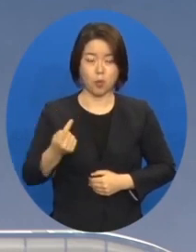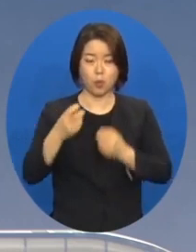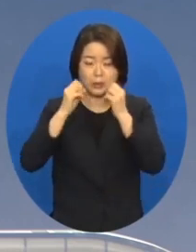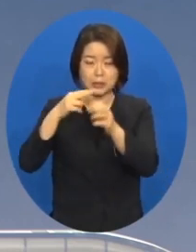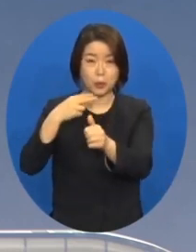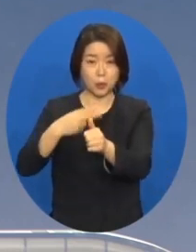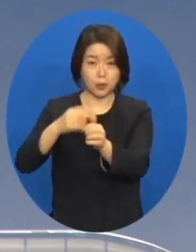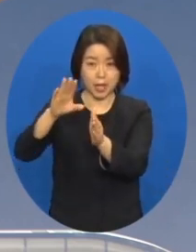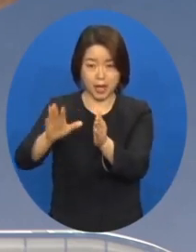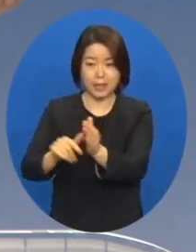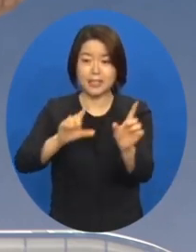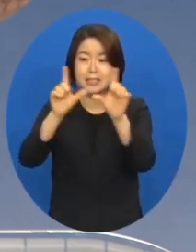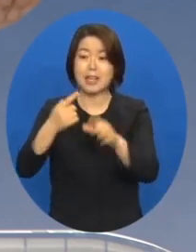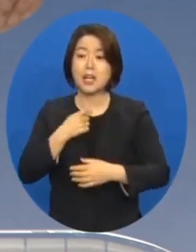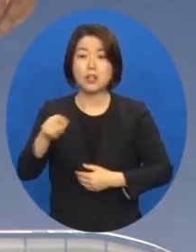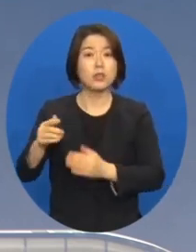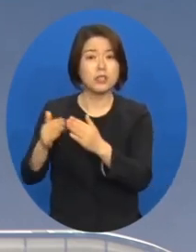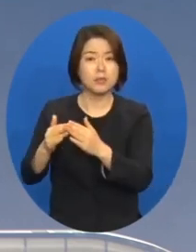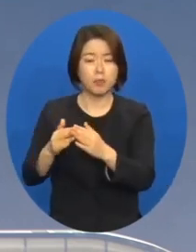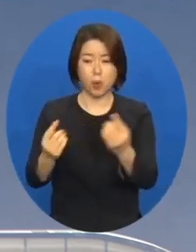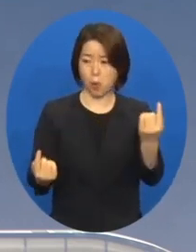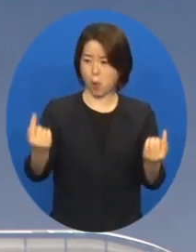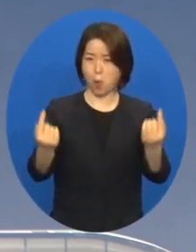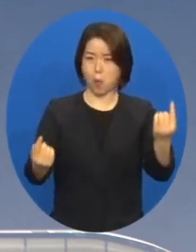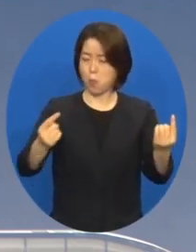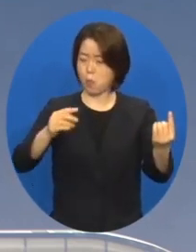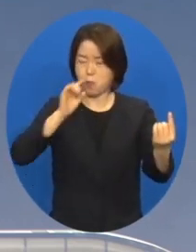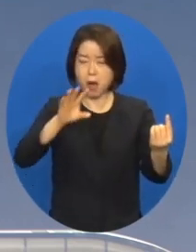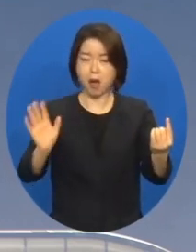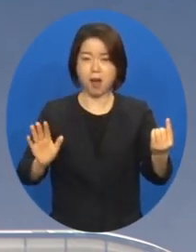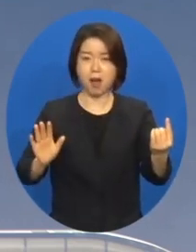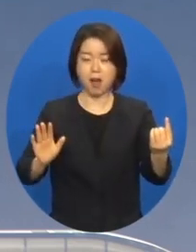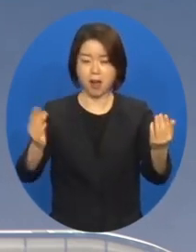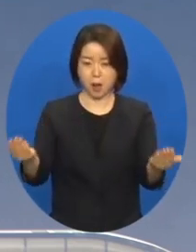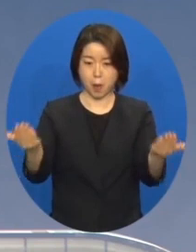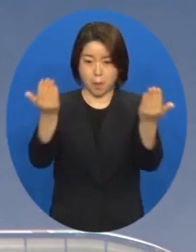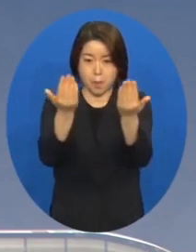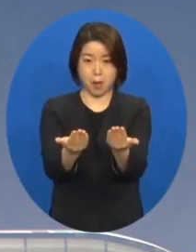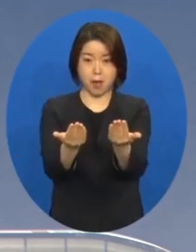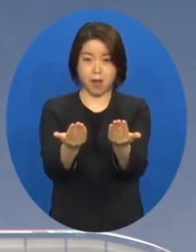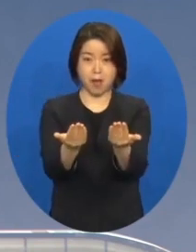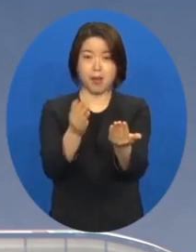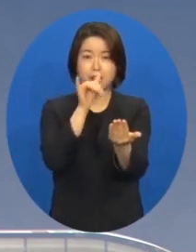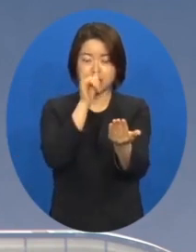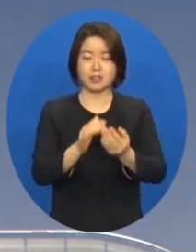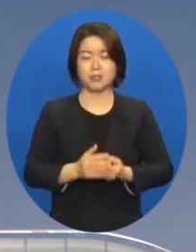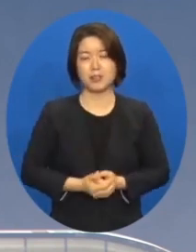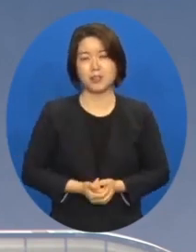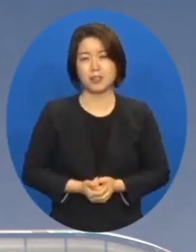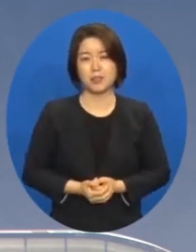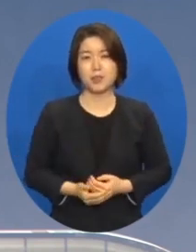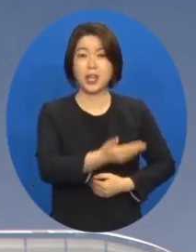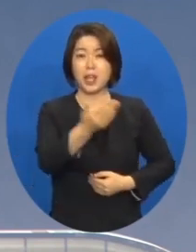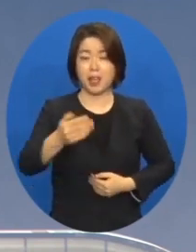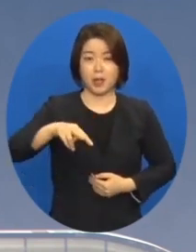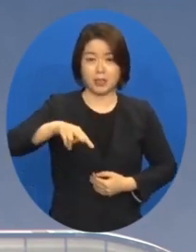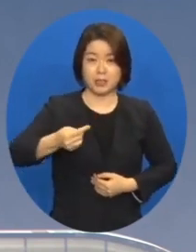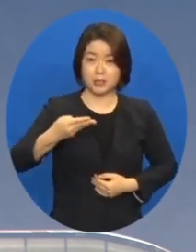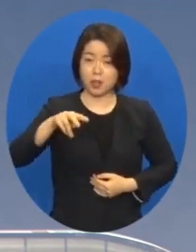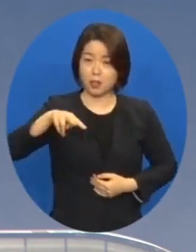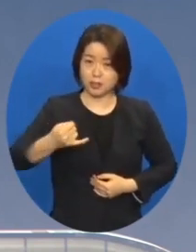집이었습니다. 비교가 안 되는 집이 두 사진이 함께 실려져 있었습니다. 여러분, 스터드